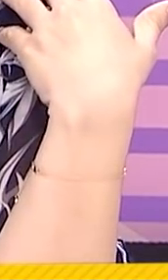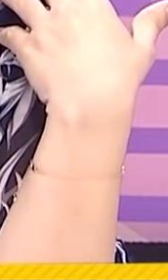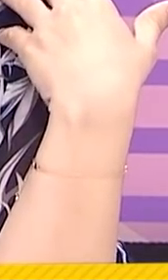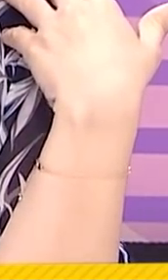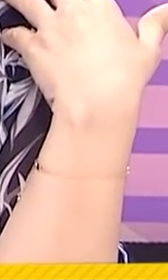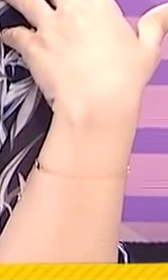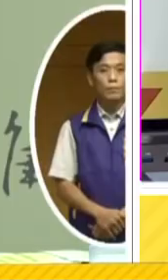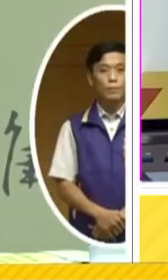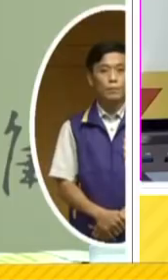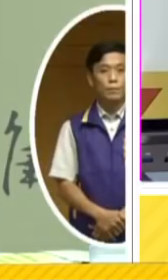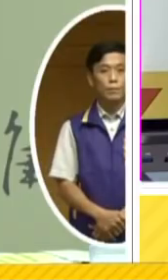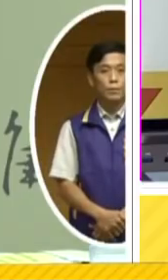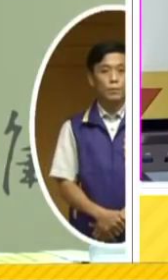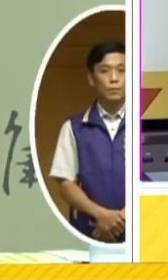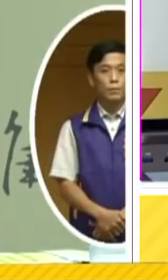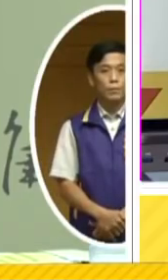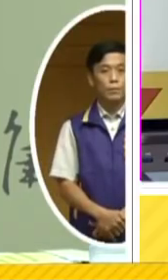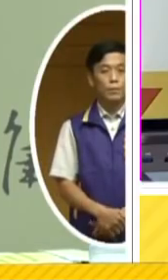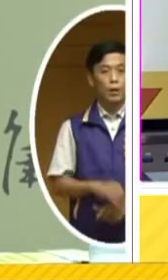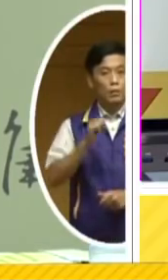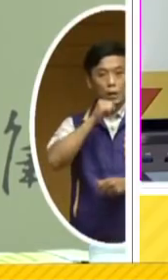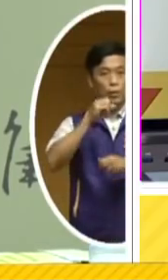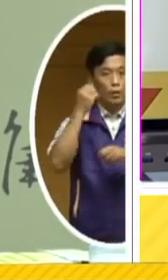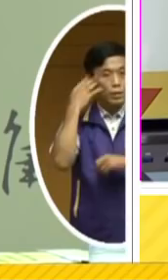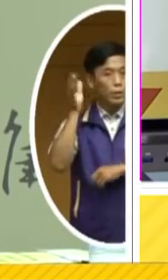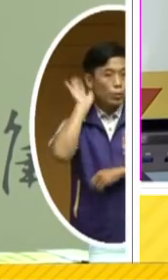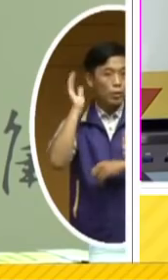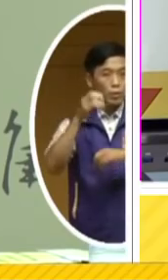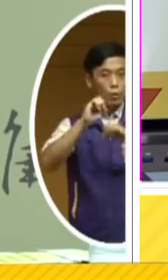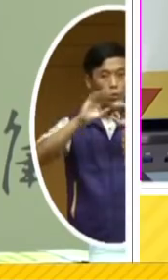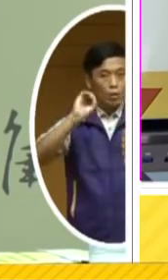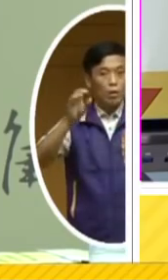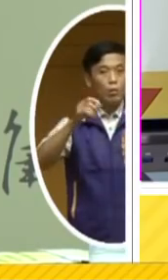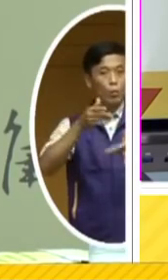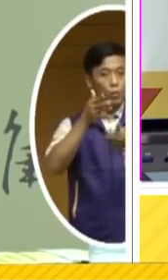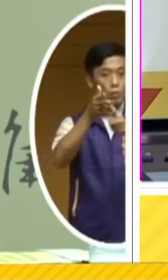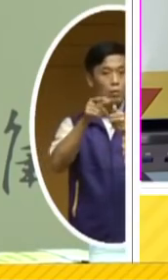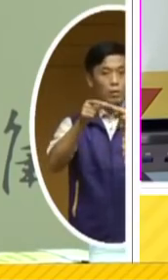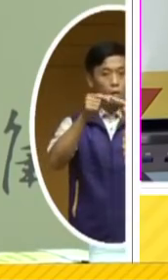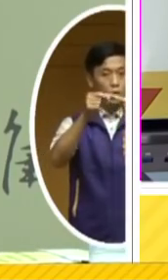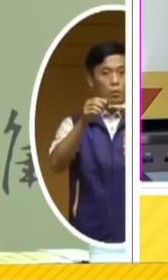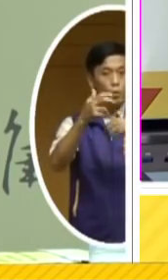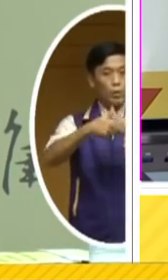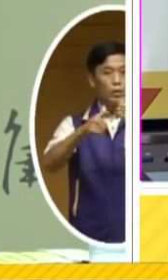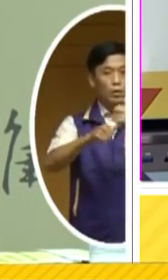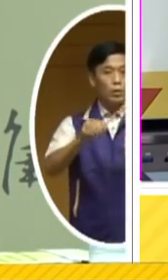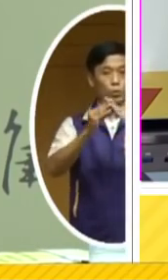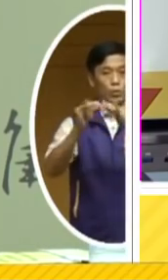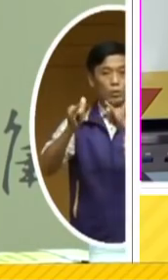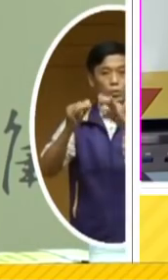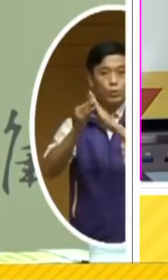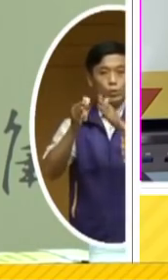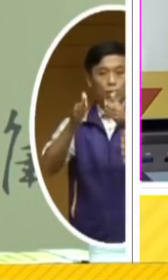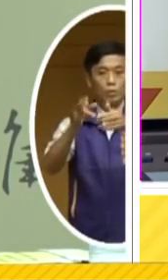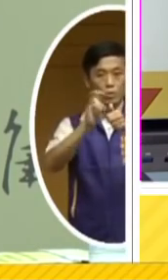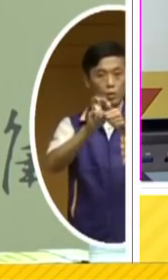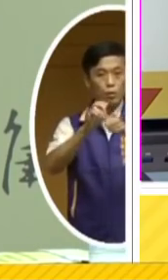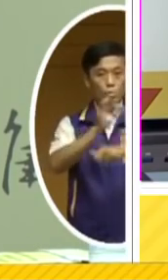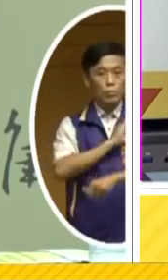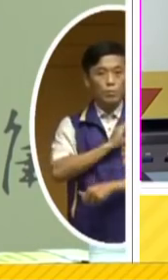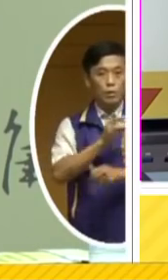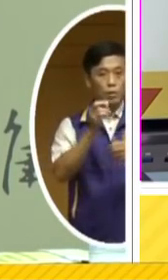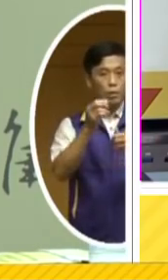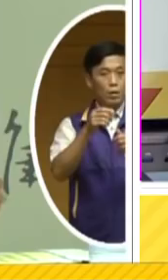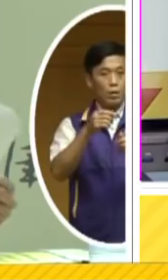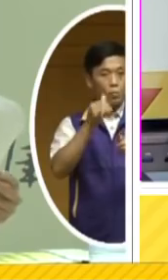们说有人说你们的疫苗已经造成其他人的感染。我觉得这都是很严重的假消息吧，跟疫情相关的吧。